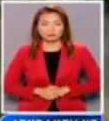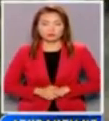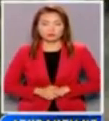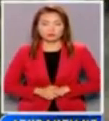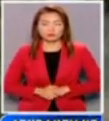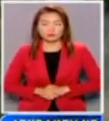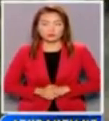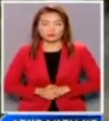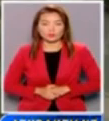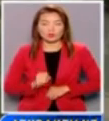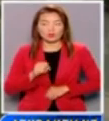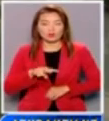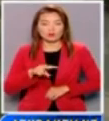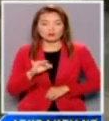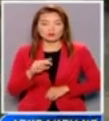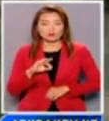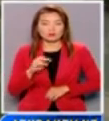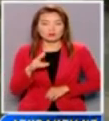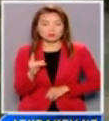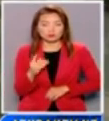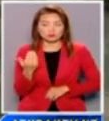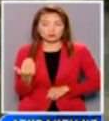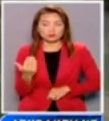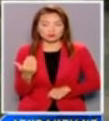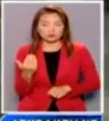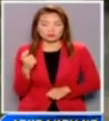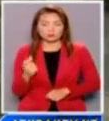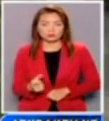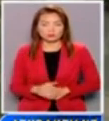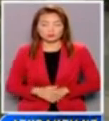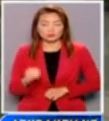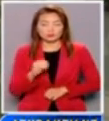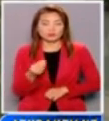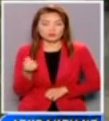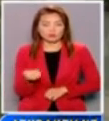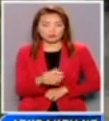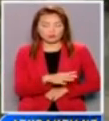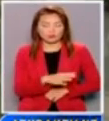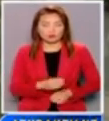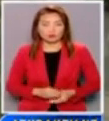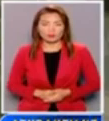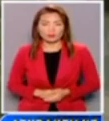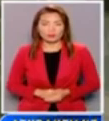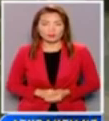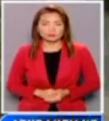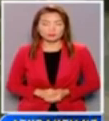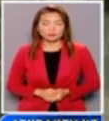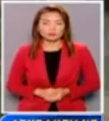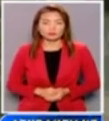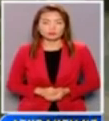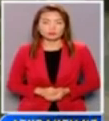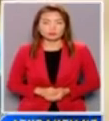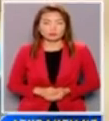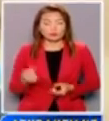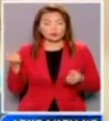десең, соңғы рет алимент борышкер чуйыншалын ақпан айында төлеген. Сол себептенді